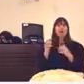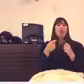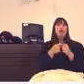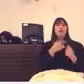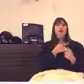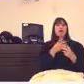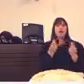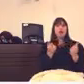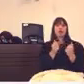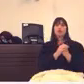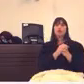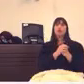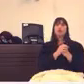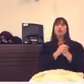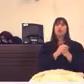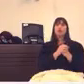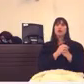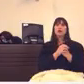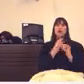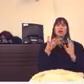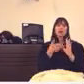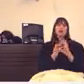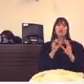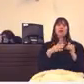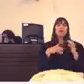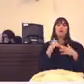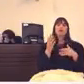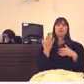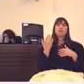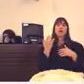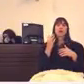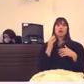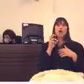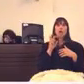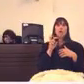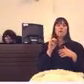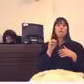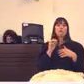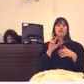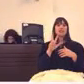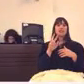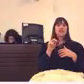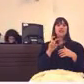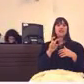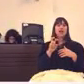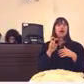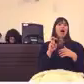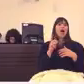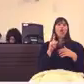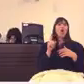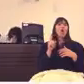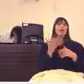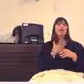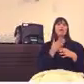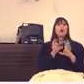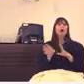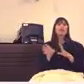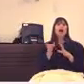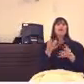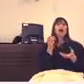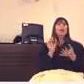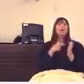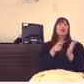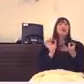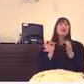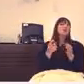חש. הכניסה שלהם למבנה בזמנו של עמרם מצנע אכן נעשתה ללא הקצאה, כי אז הדין לא חייב את זה. מאז הדין השתנה